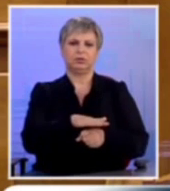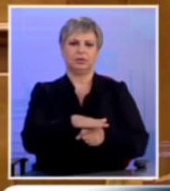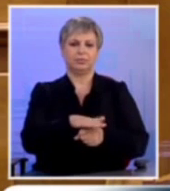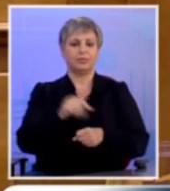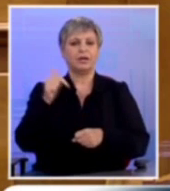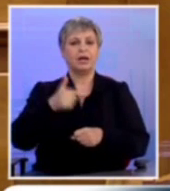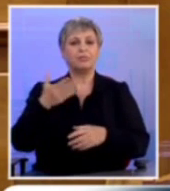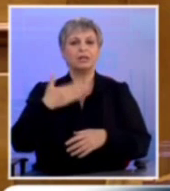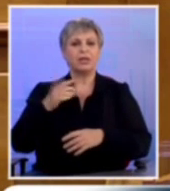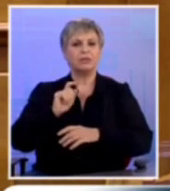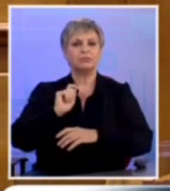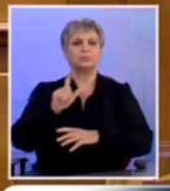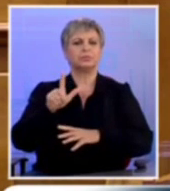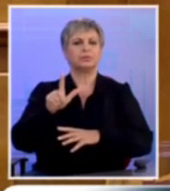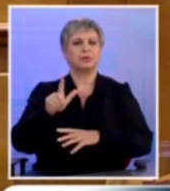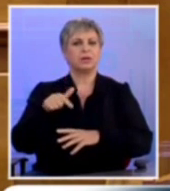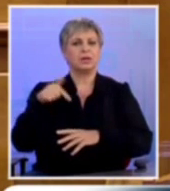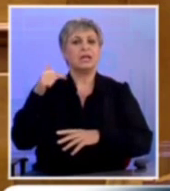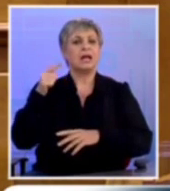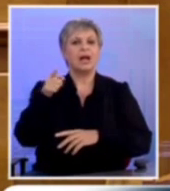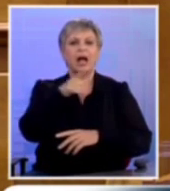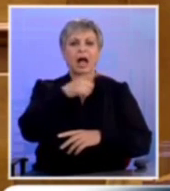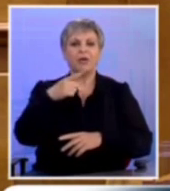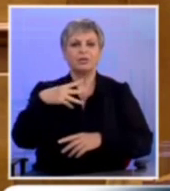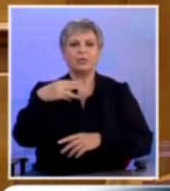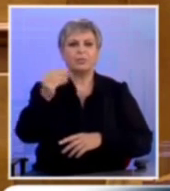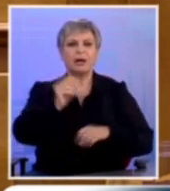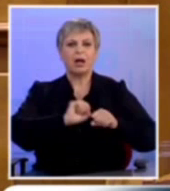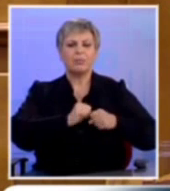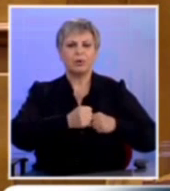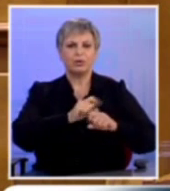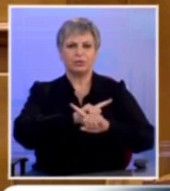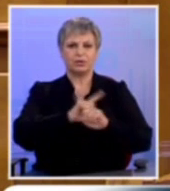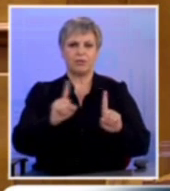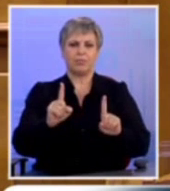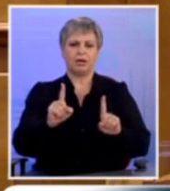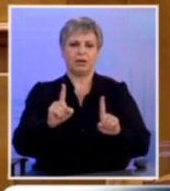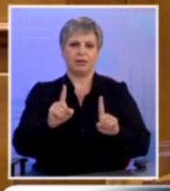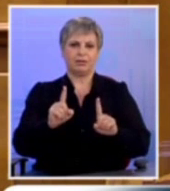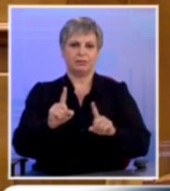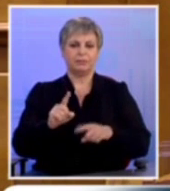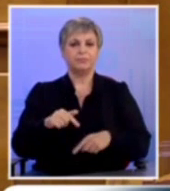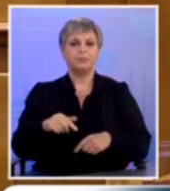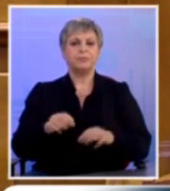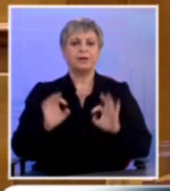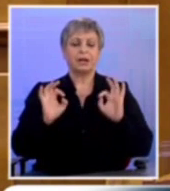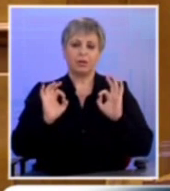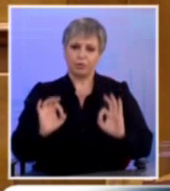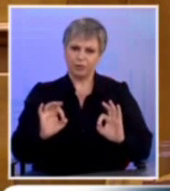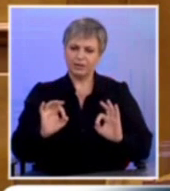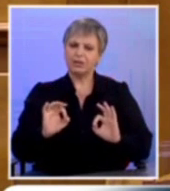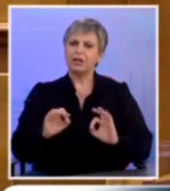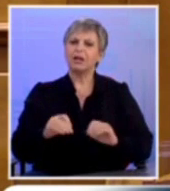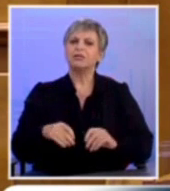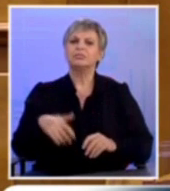σαν μήνυμα απογοήτευσης για τους υπόλοιπους λαούς της Ευρώπης. Βεβαίως, από διαφορετικές